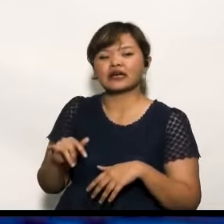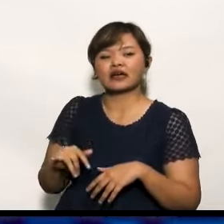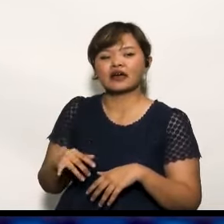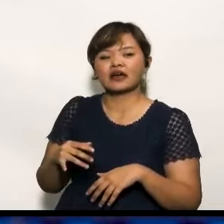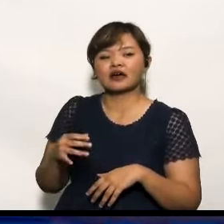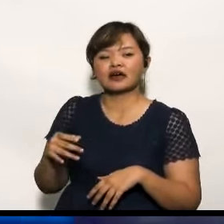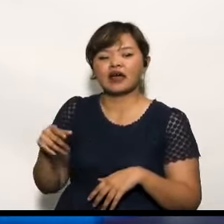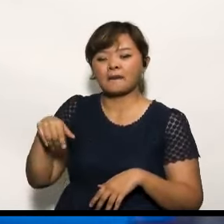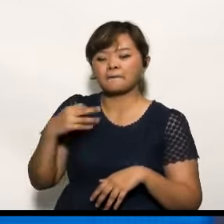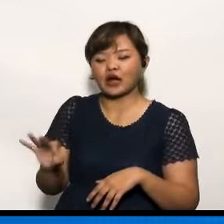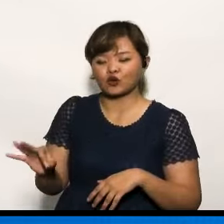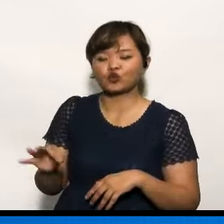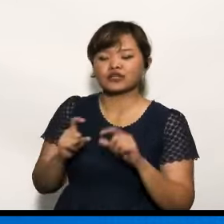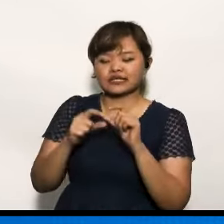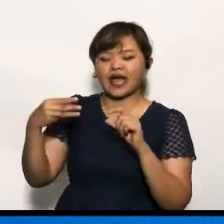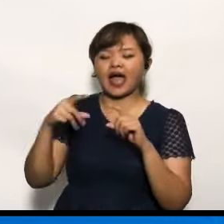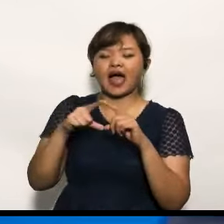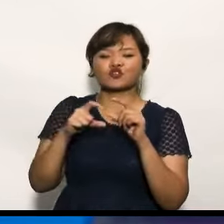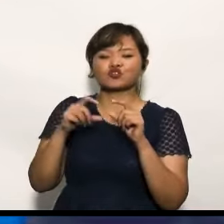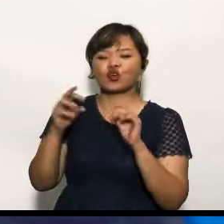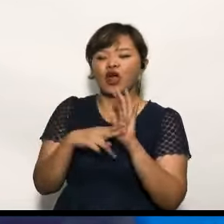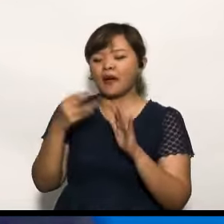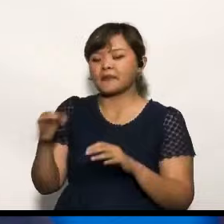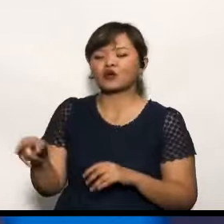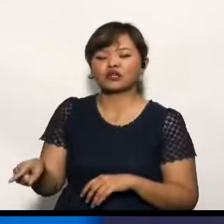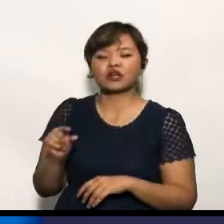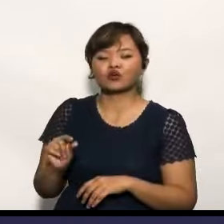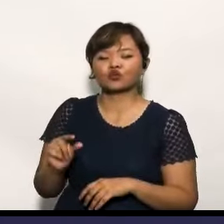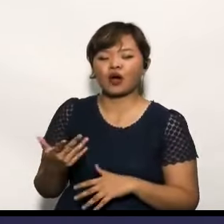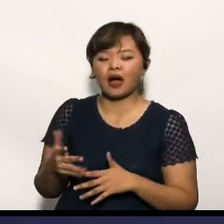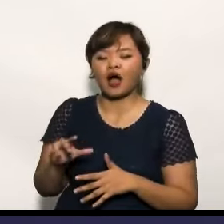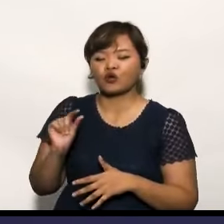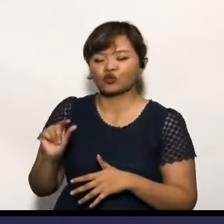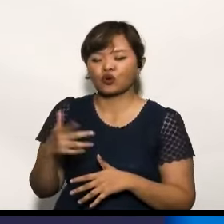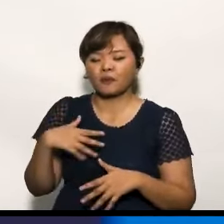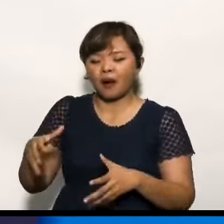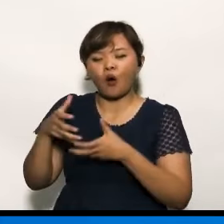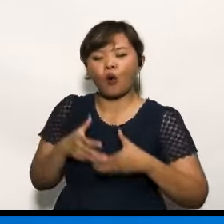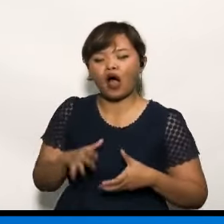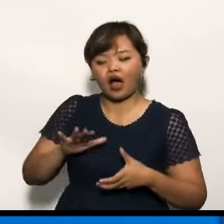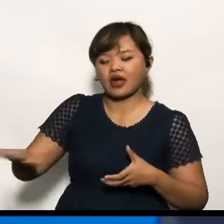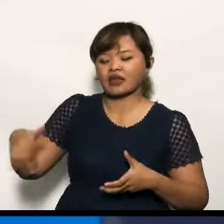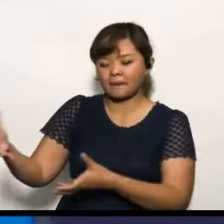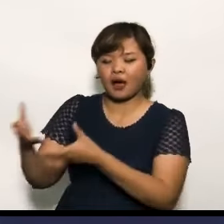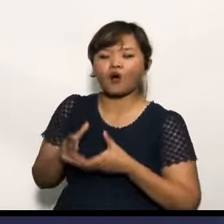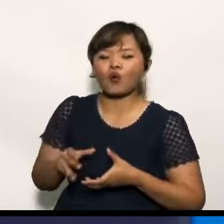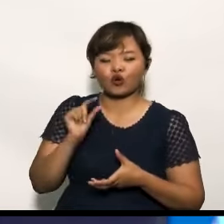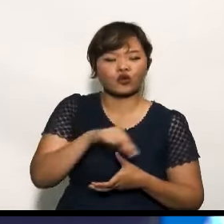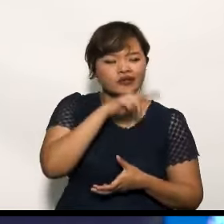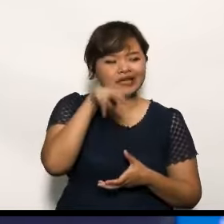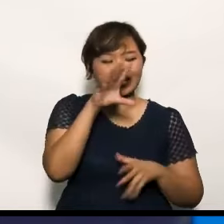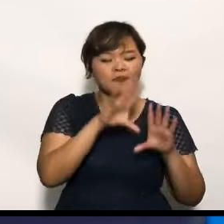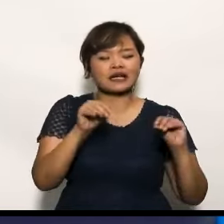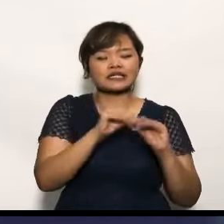This father, seorang bapak, akan bawa anaknya untuk belajar. Akan bawa anaknya untuk bantu dia